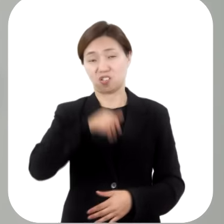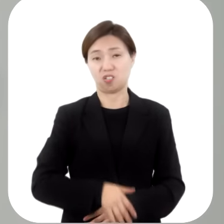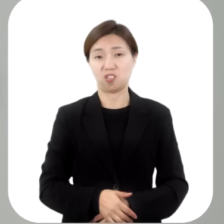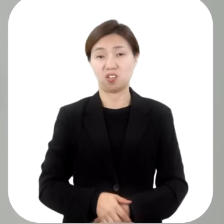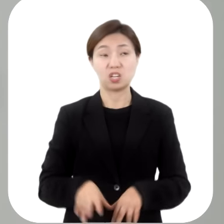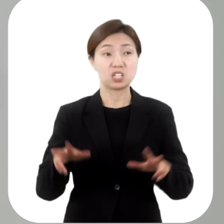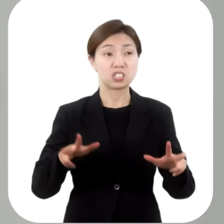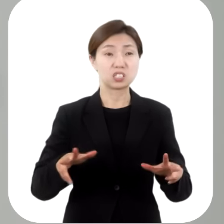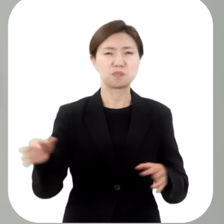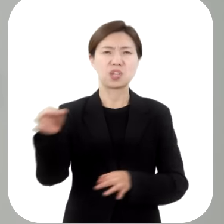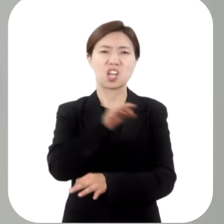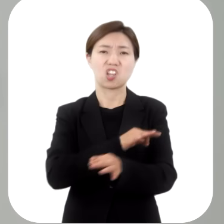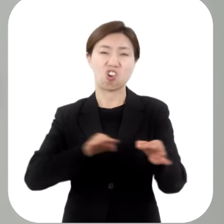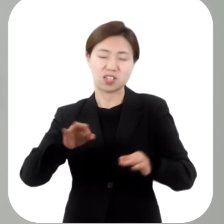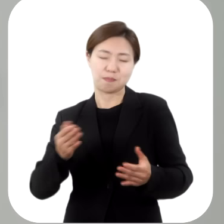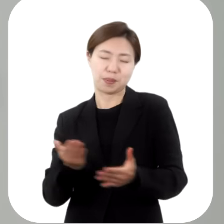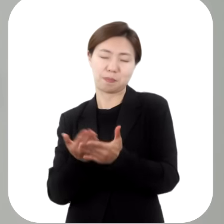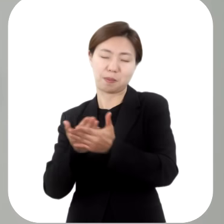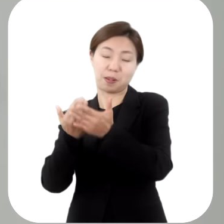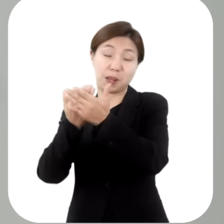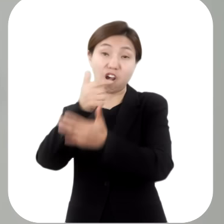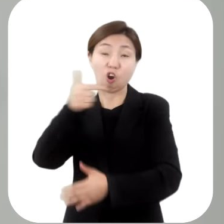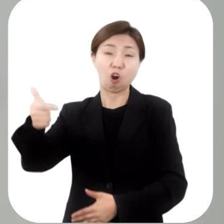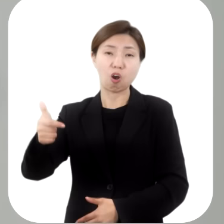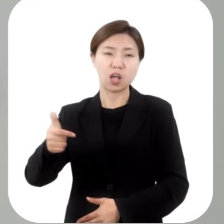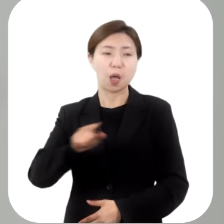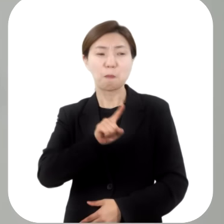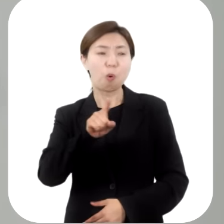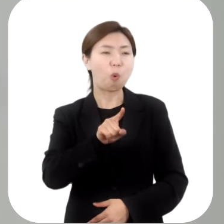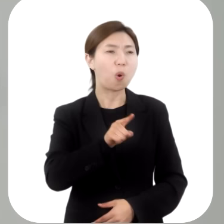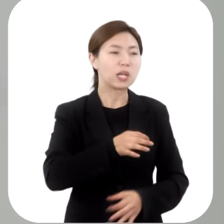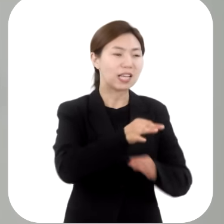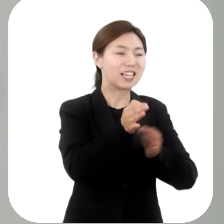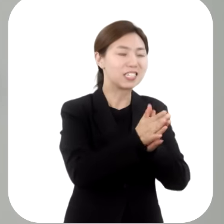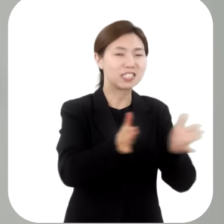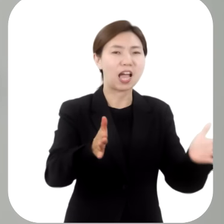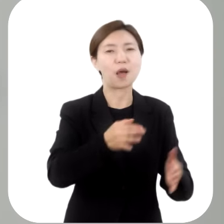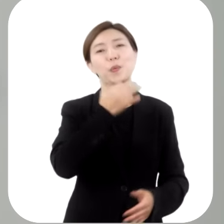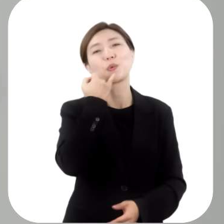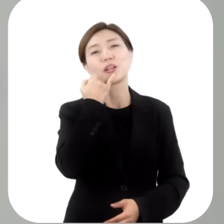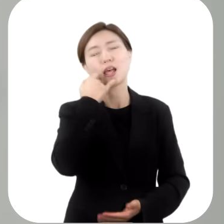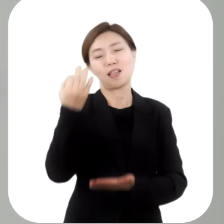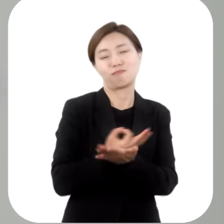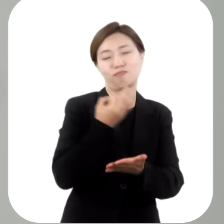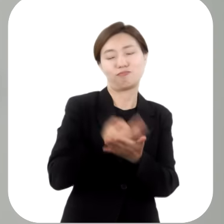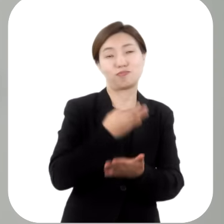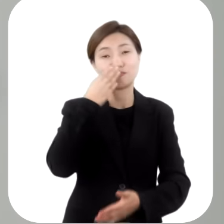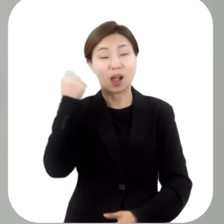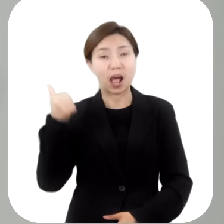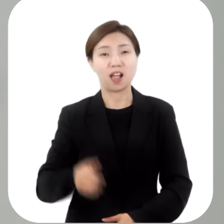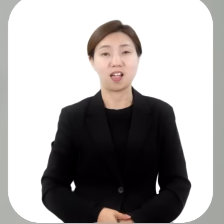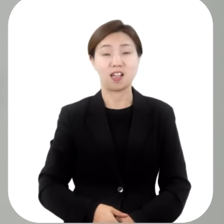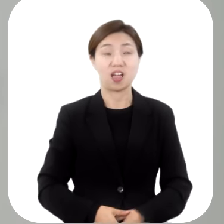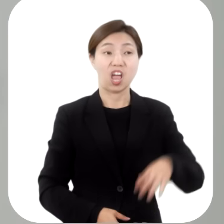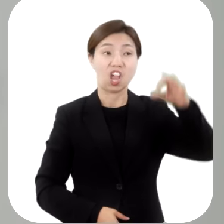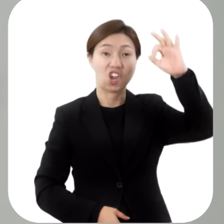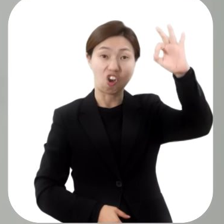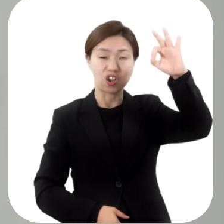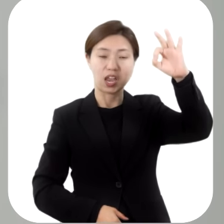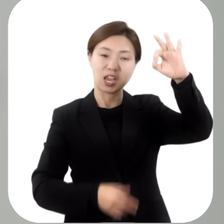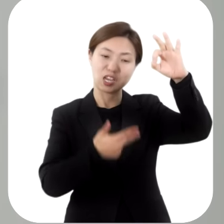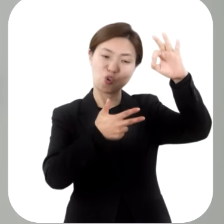얘기예요. 경제가 막 성장할 때는 아무거나 해도 잘 됩니다. 그러니까 10개